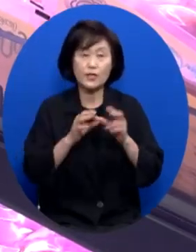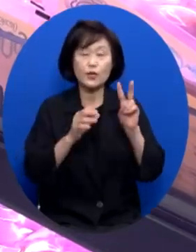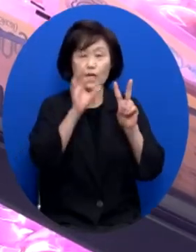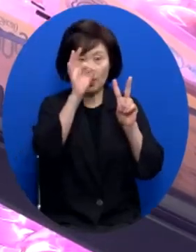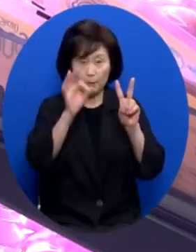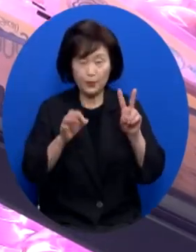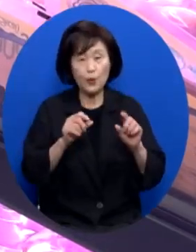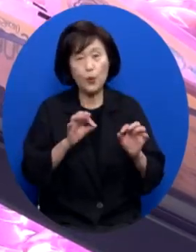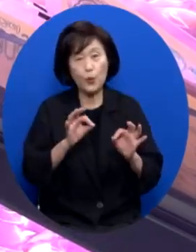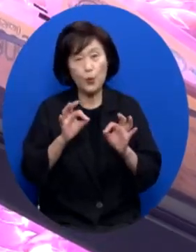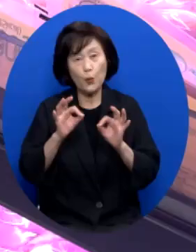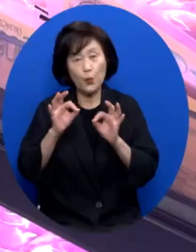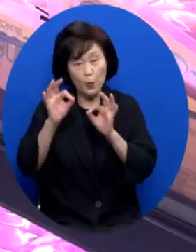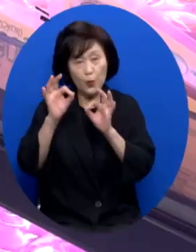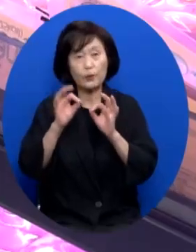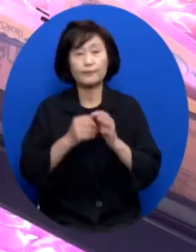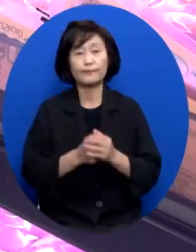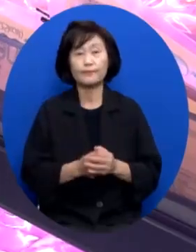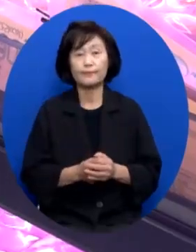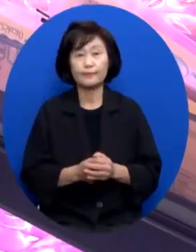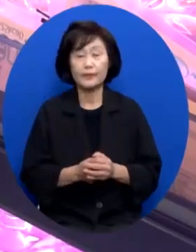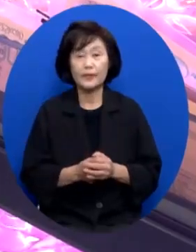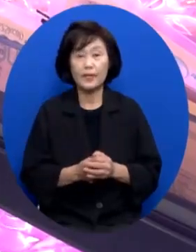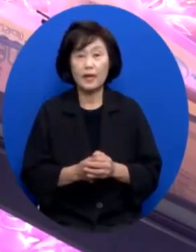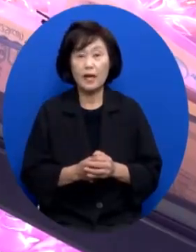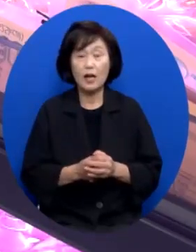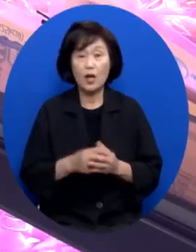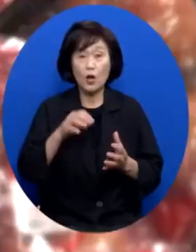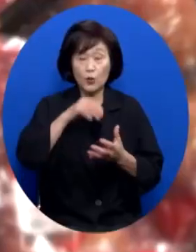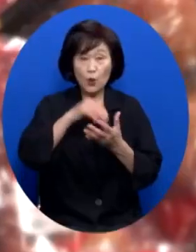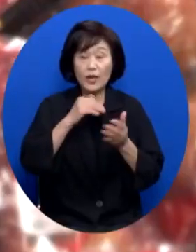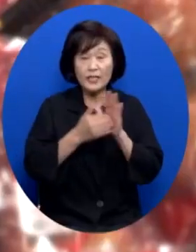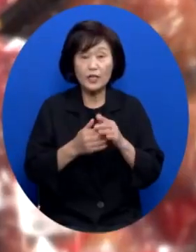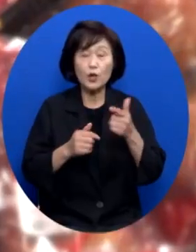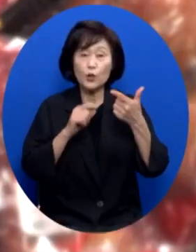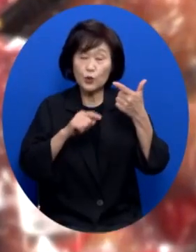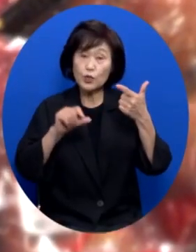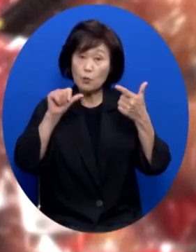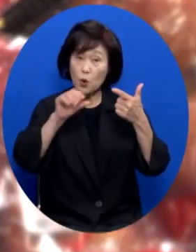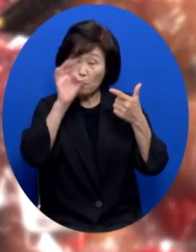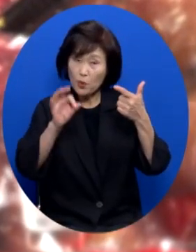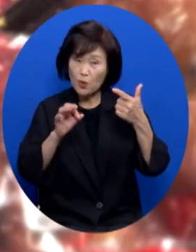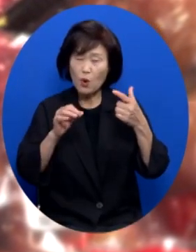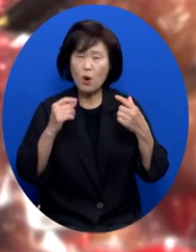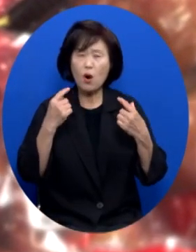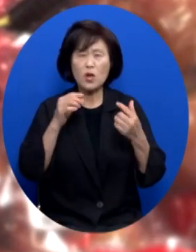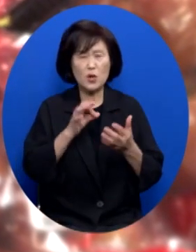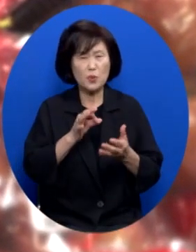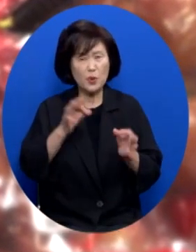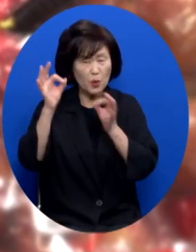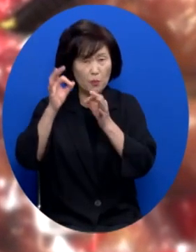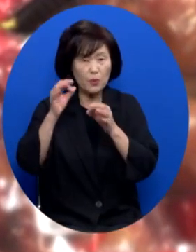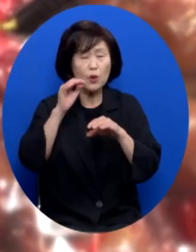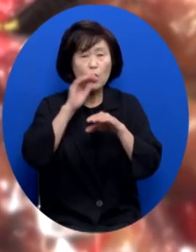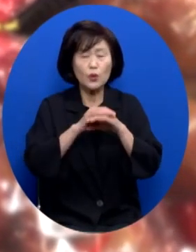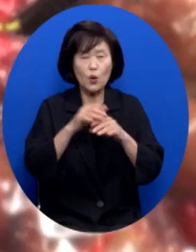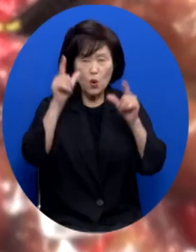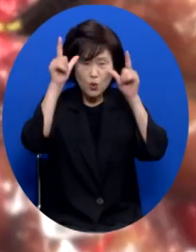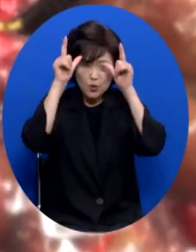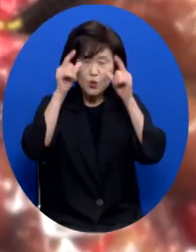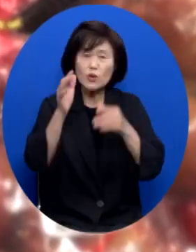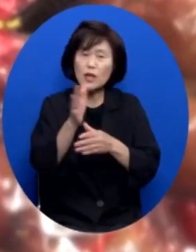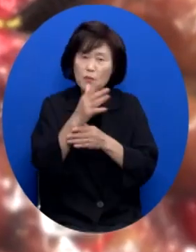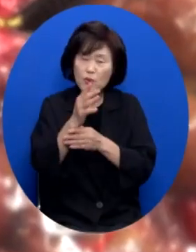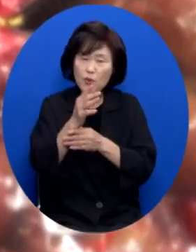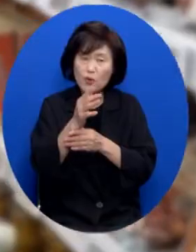2%대 상승률을 보인 것으로 나타났습니다. 통계청은 6.5%로 여전히 높은 농축수산물 물가가 상승세를